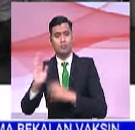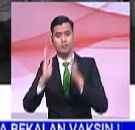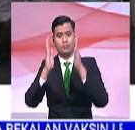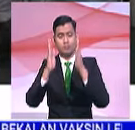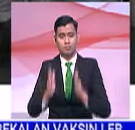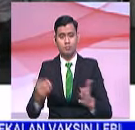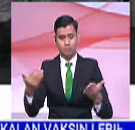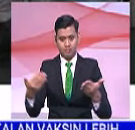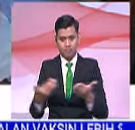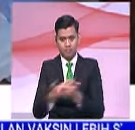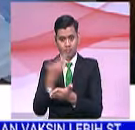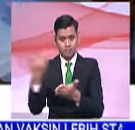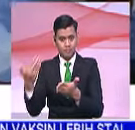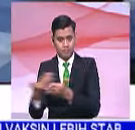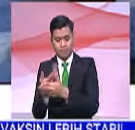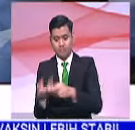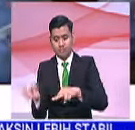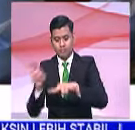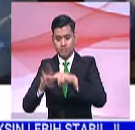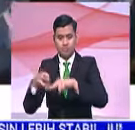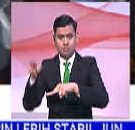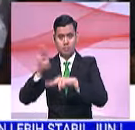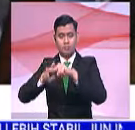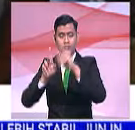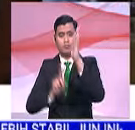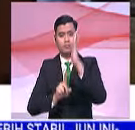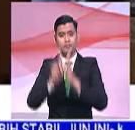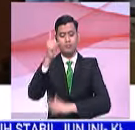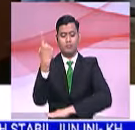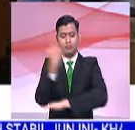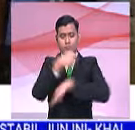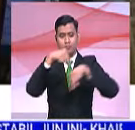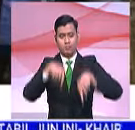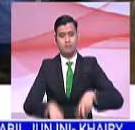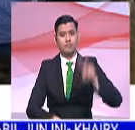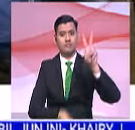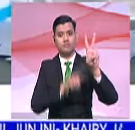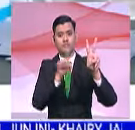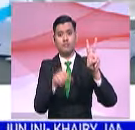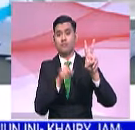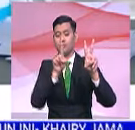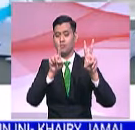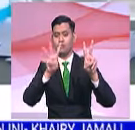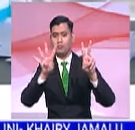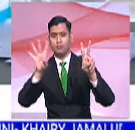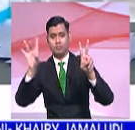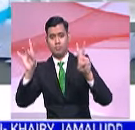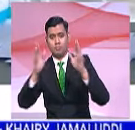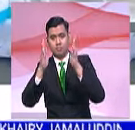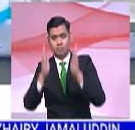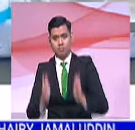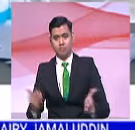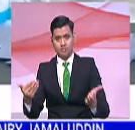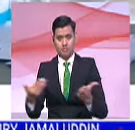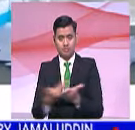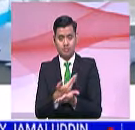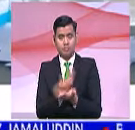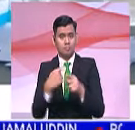positif COVID-19 terus melonjak. Hari ini, 2,148 kes baru dilaporkan